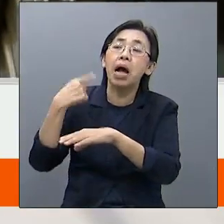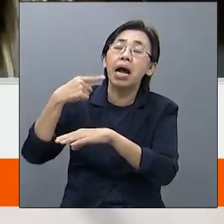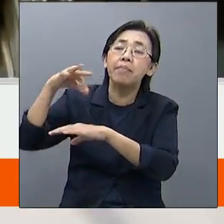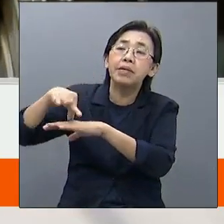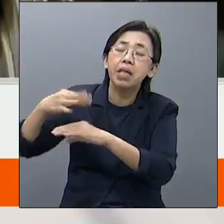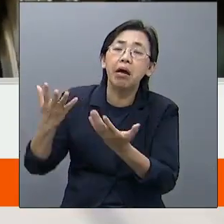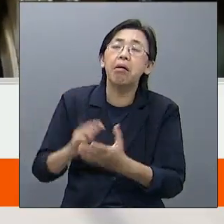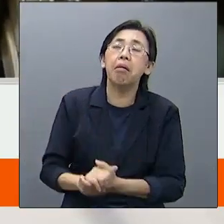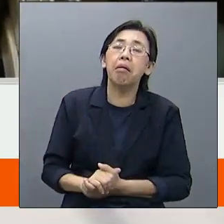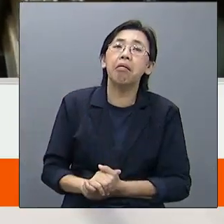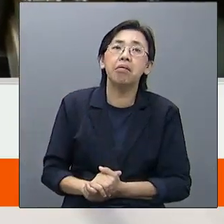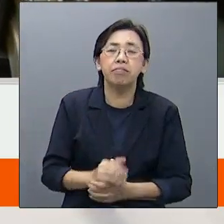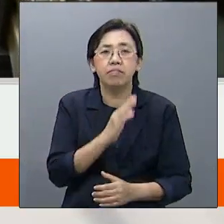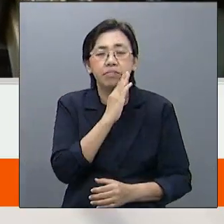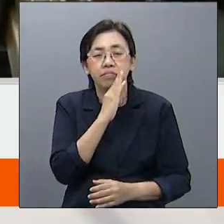อย